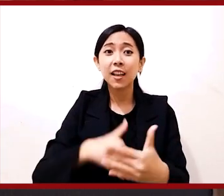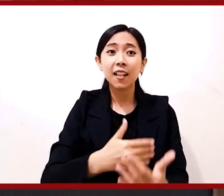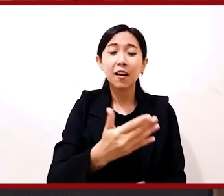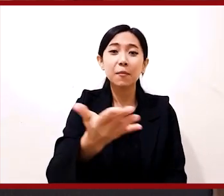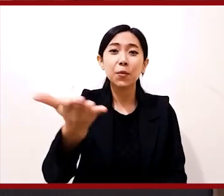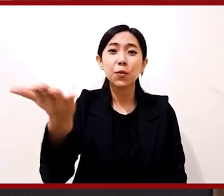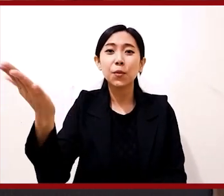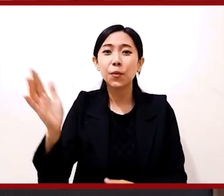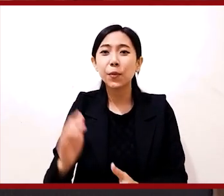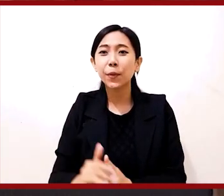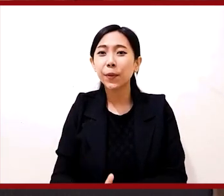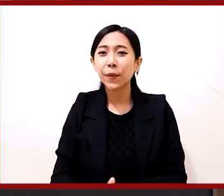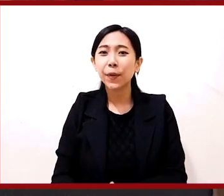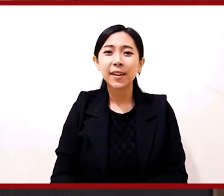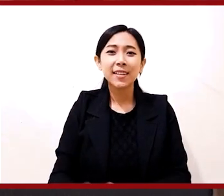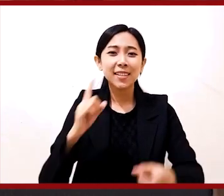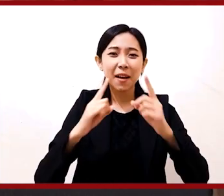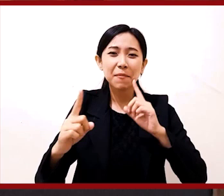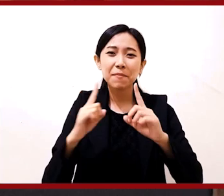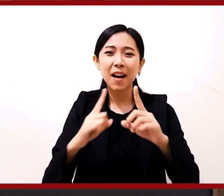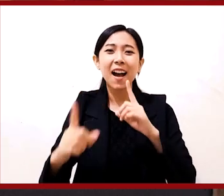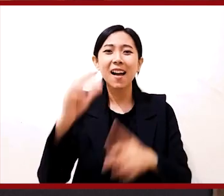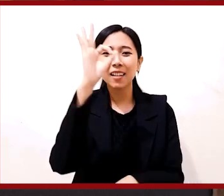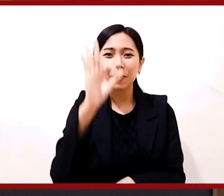nyatakan Yesus dalammu.